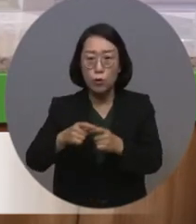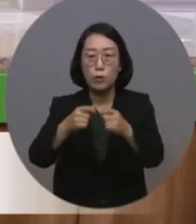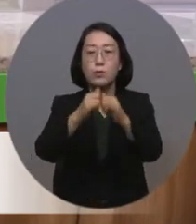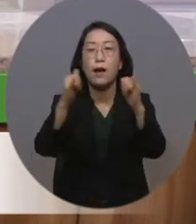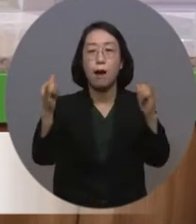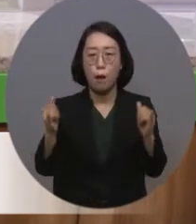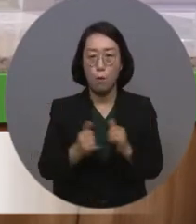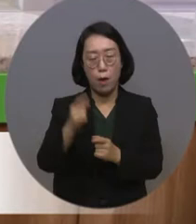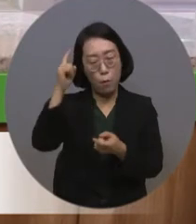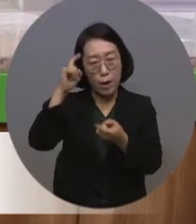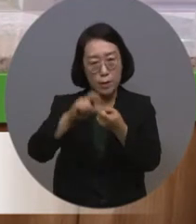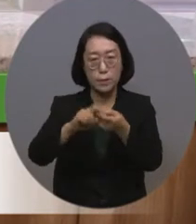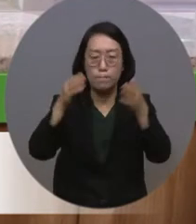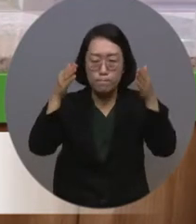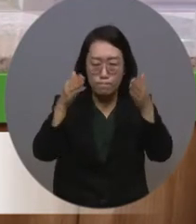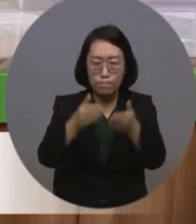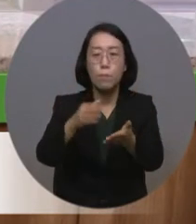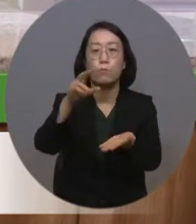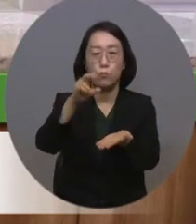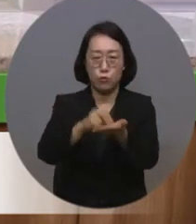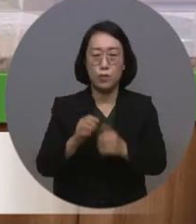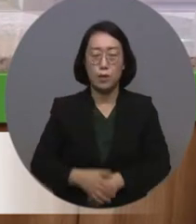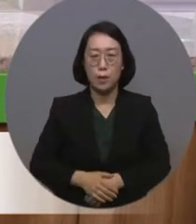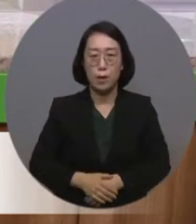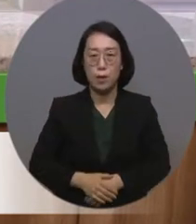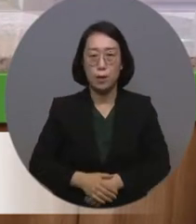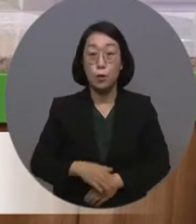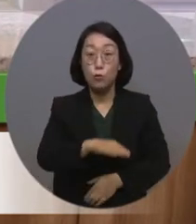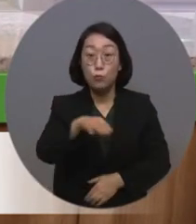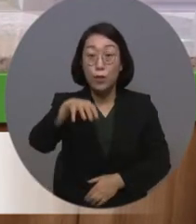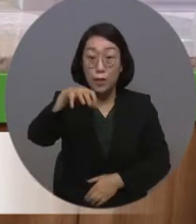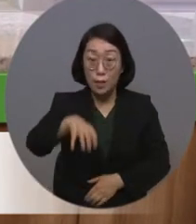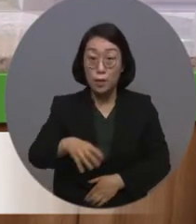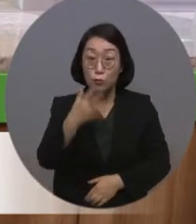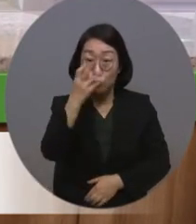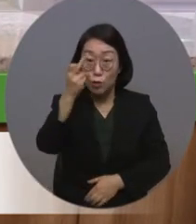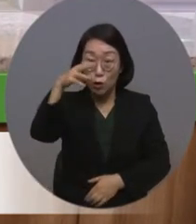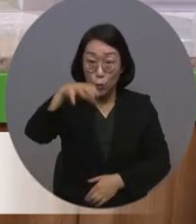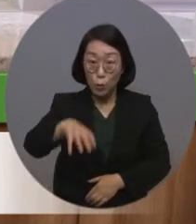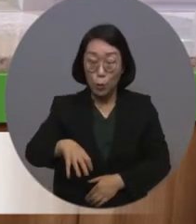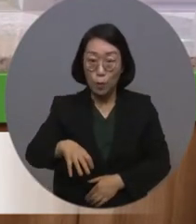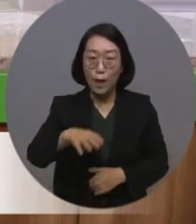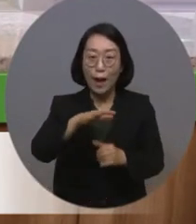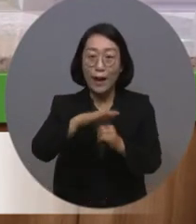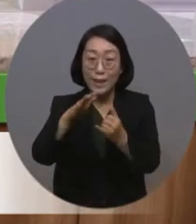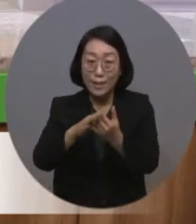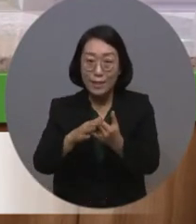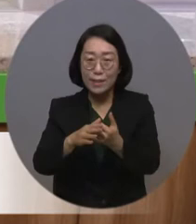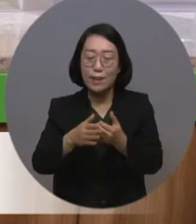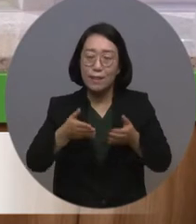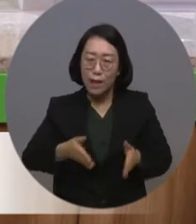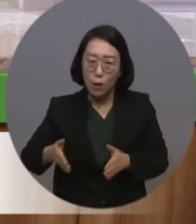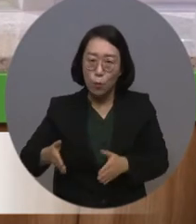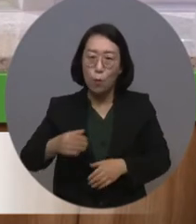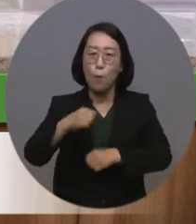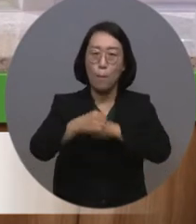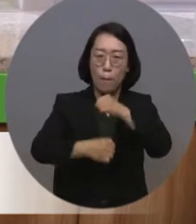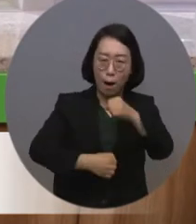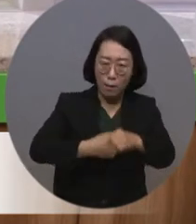고민하고 관심을 가져야 합니다. 순천시는 미래를 이끌어갈 아이들을 마음 편히 낳고 키울 수